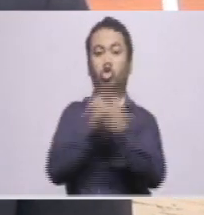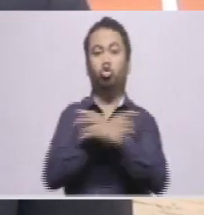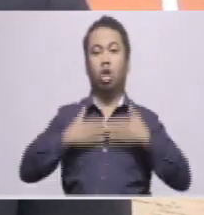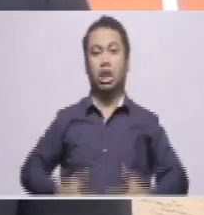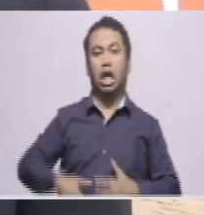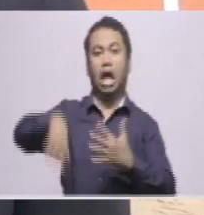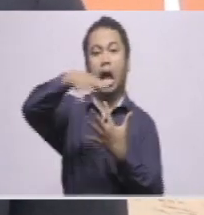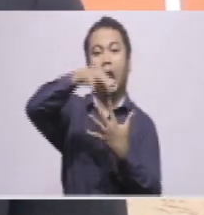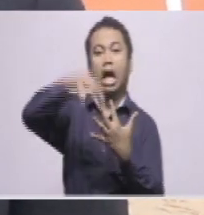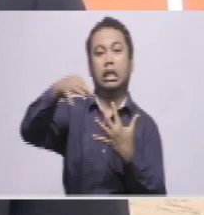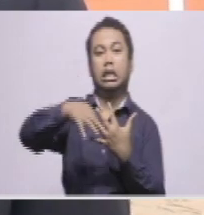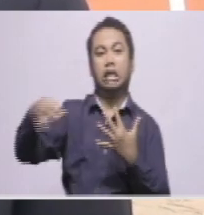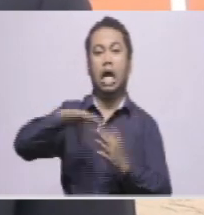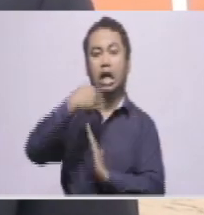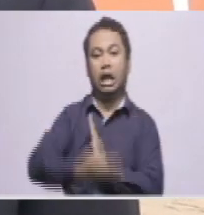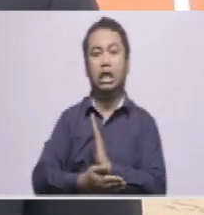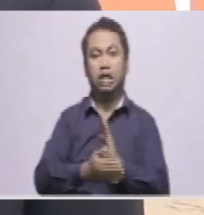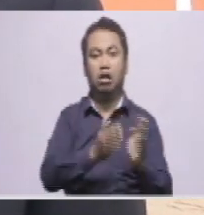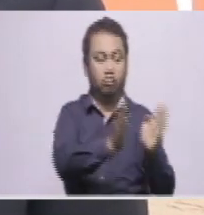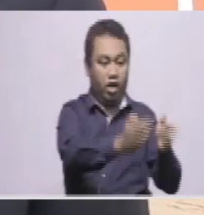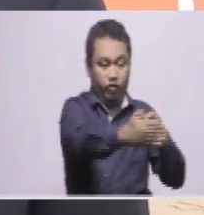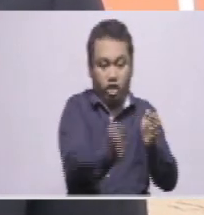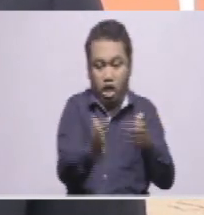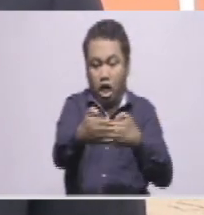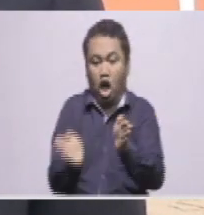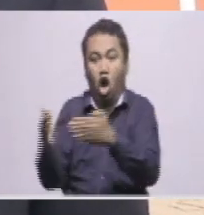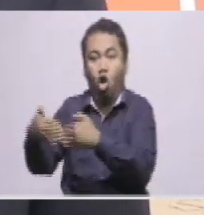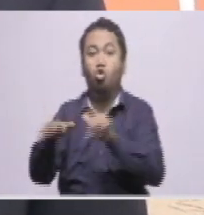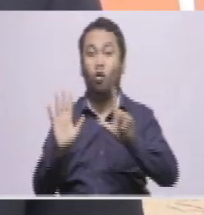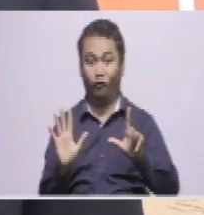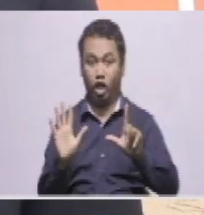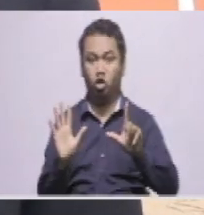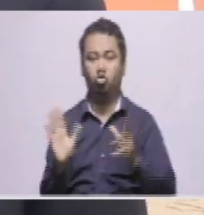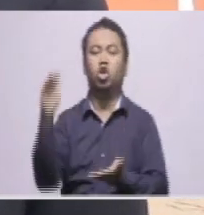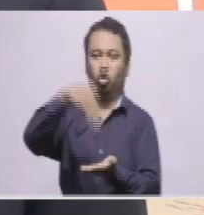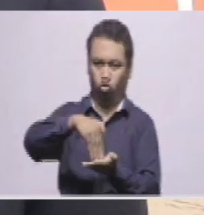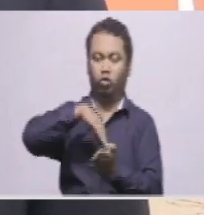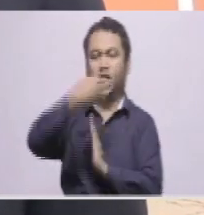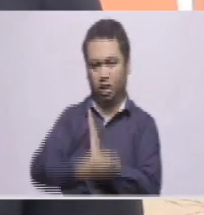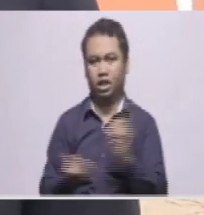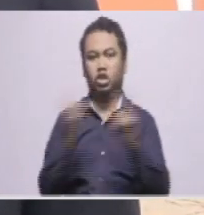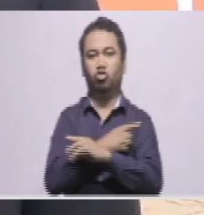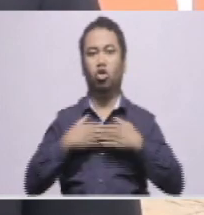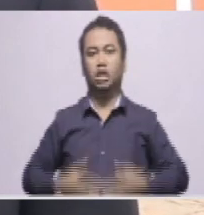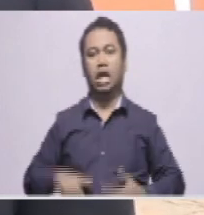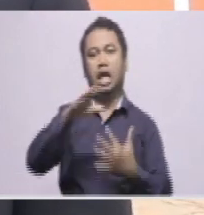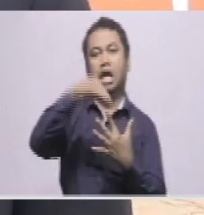ny brao de vote zay miisa fito a eto amin'ny toerana fandatsam-bato a efa vonona daholo ny brao